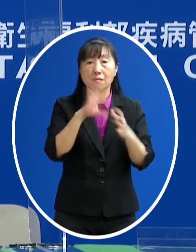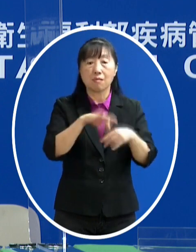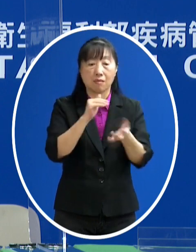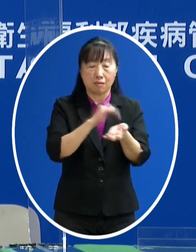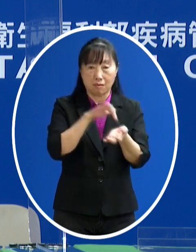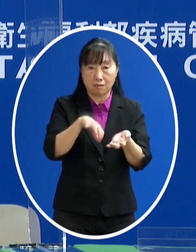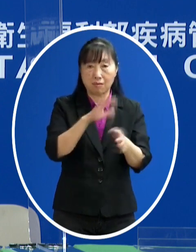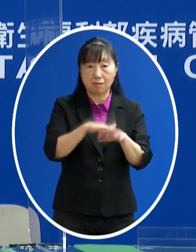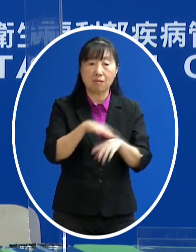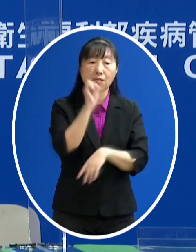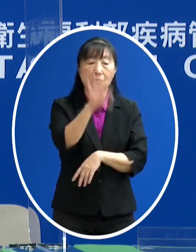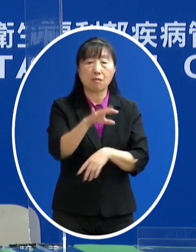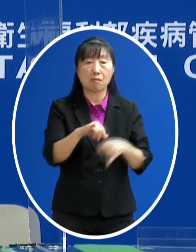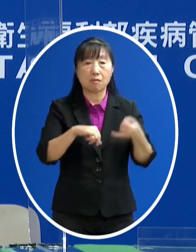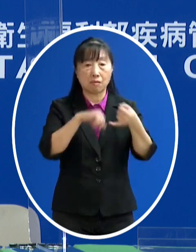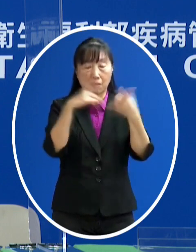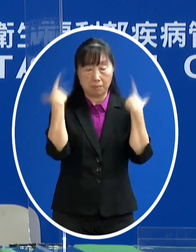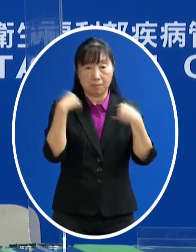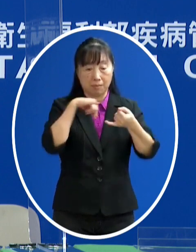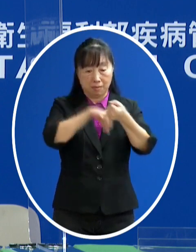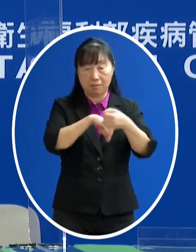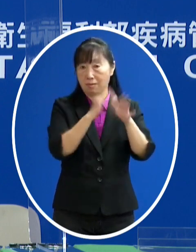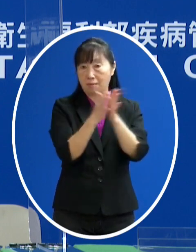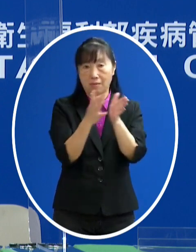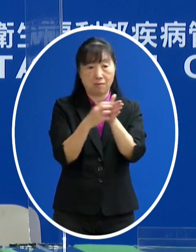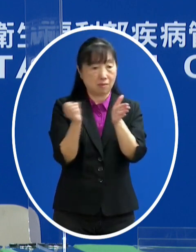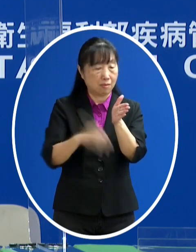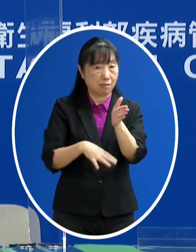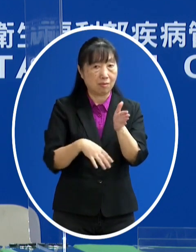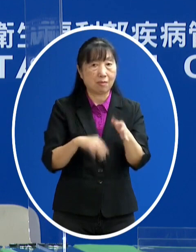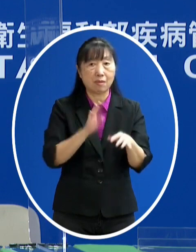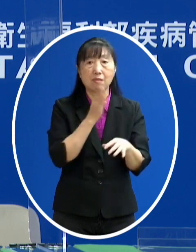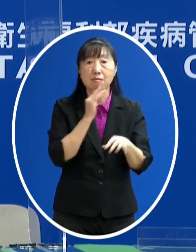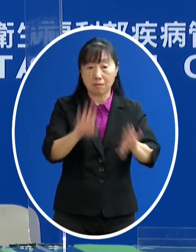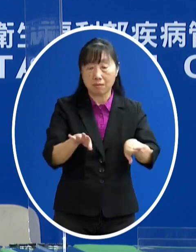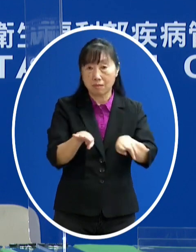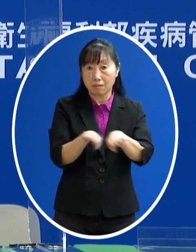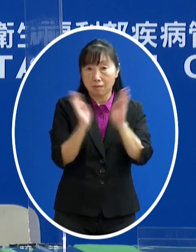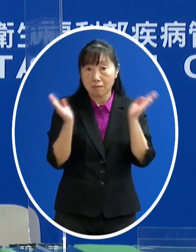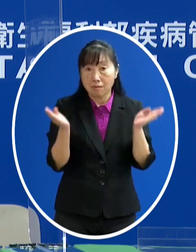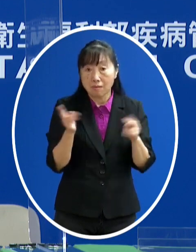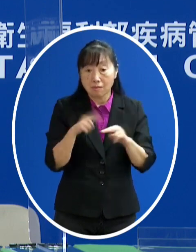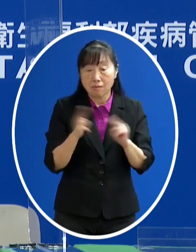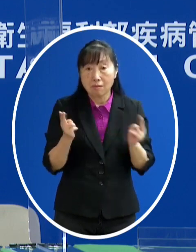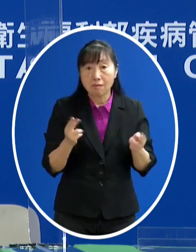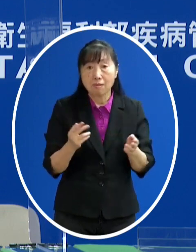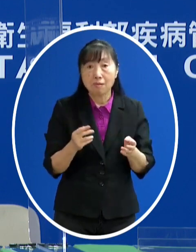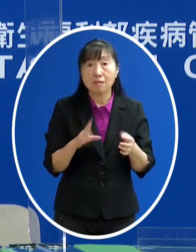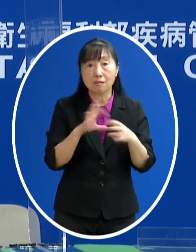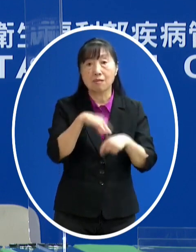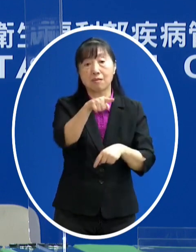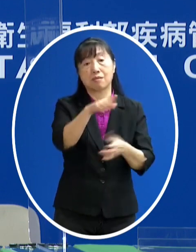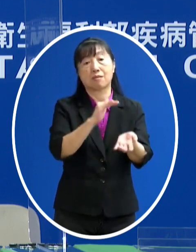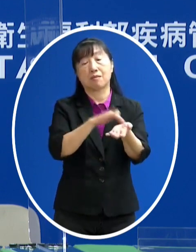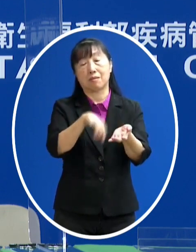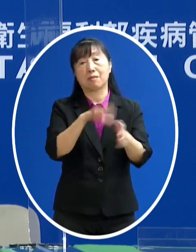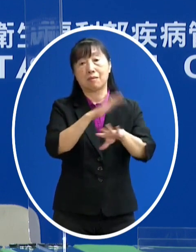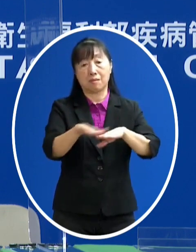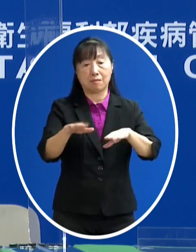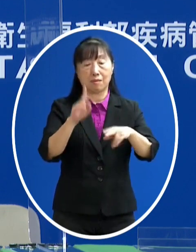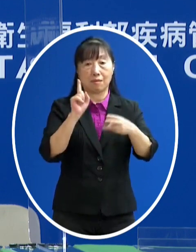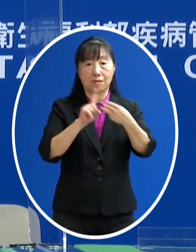人取消预约。那我看最近指挥中心开放之后，有很多医疗院所就已经主动